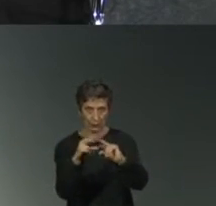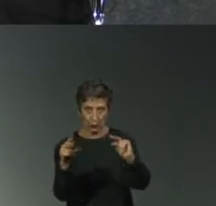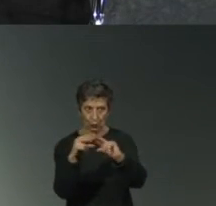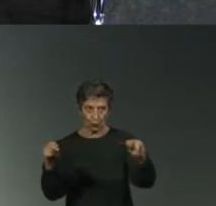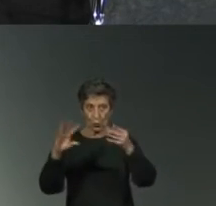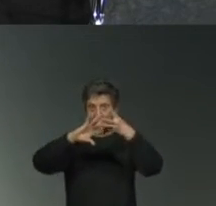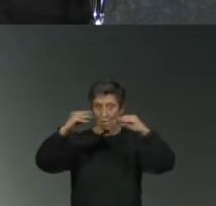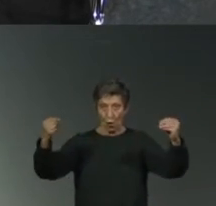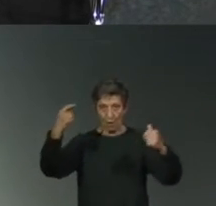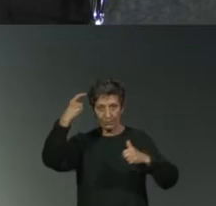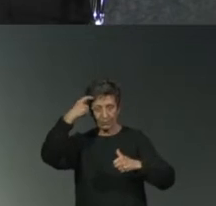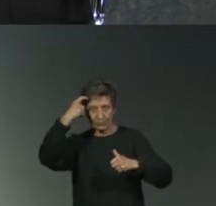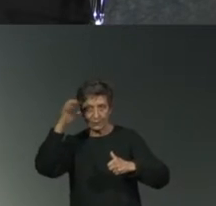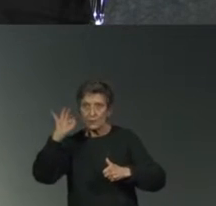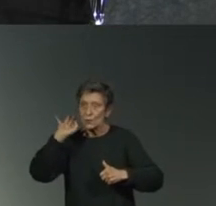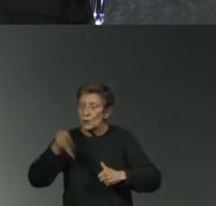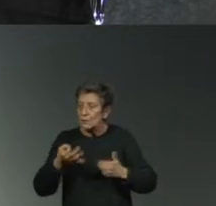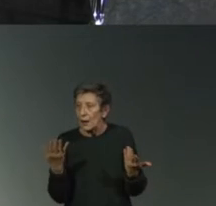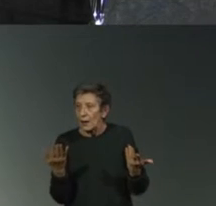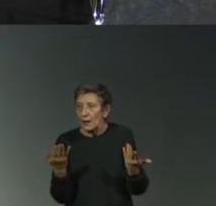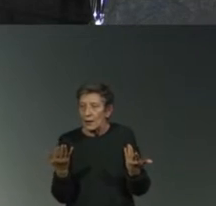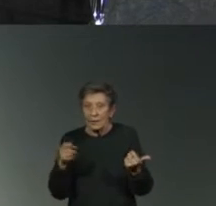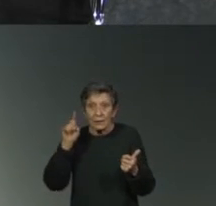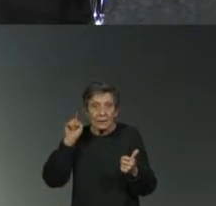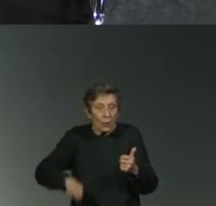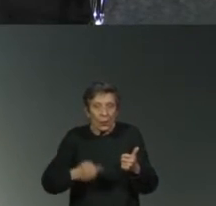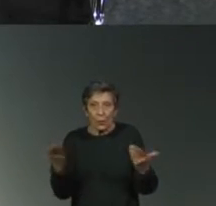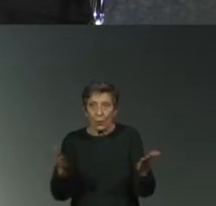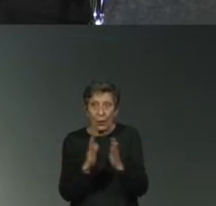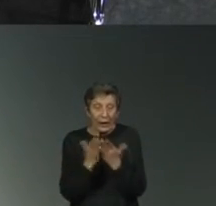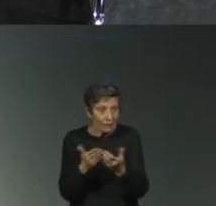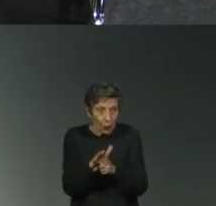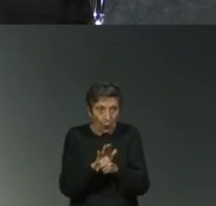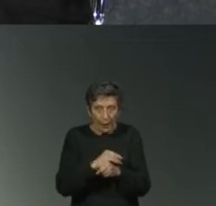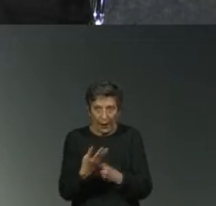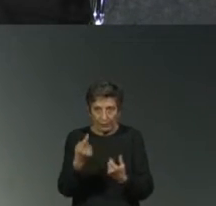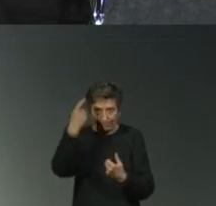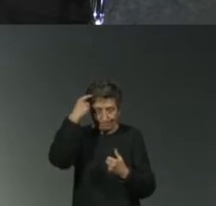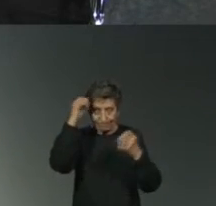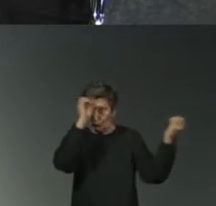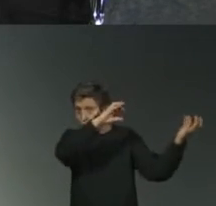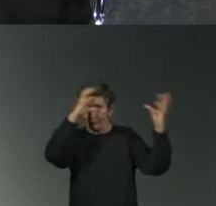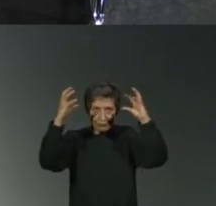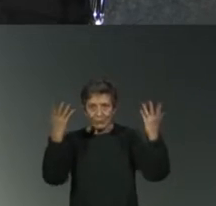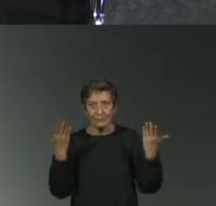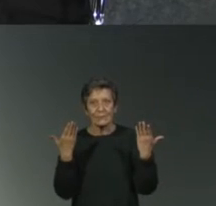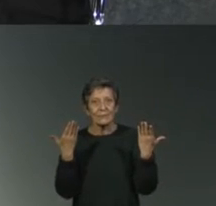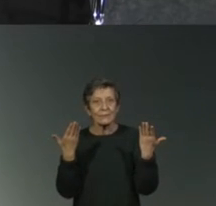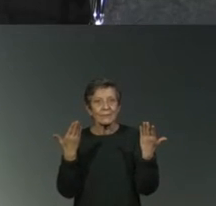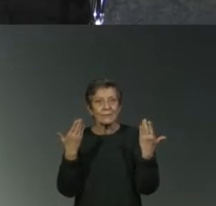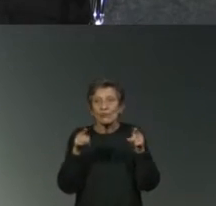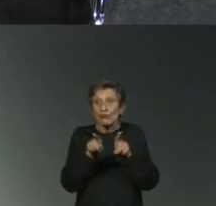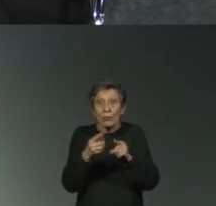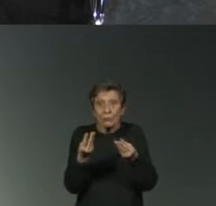implique que j'ai en quelque sorte tout le livre en tête. C'est comme une sorte